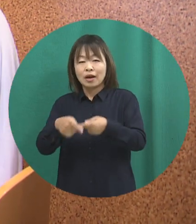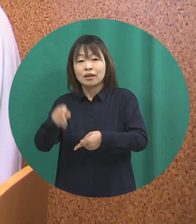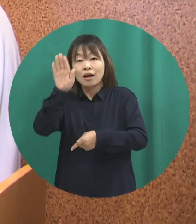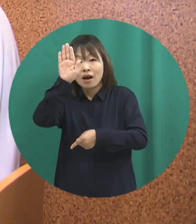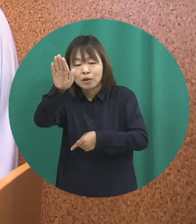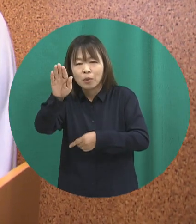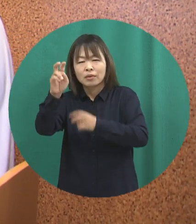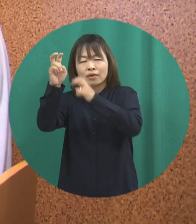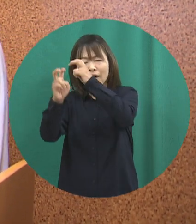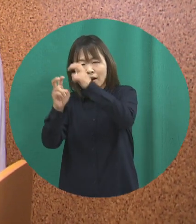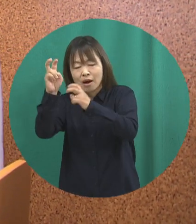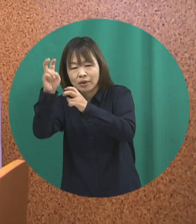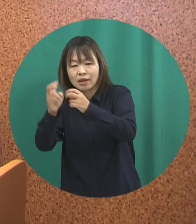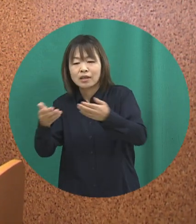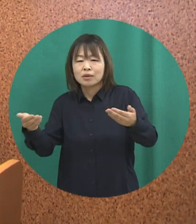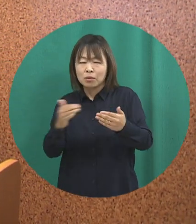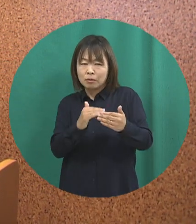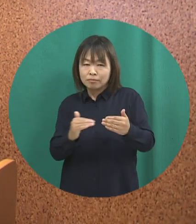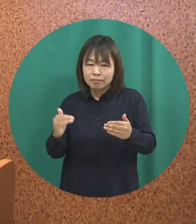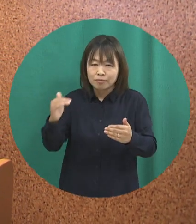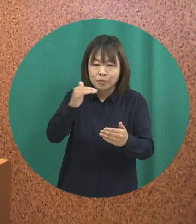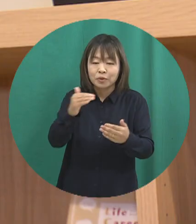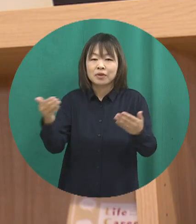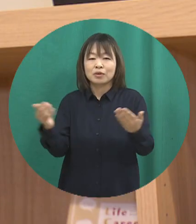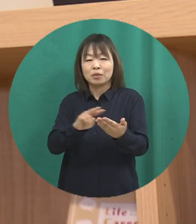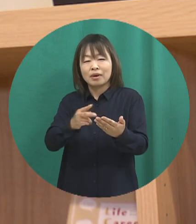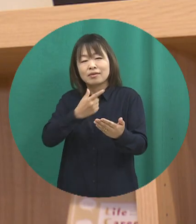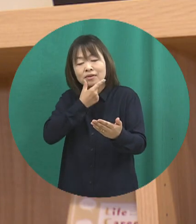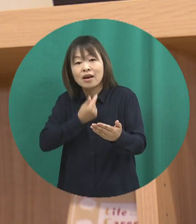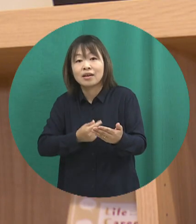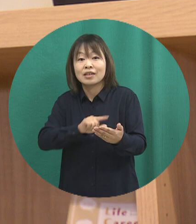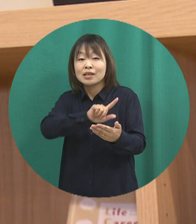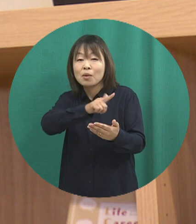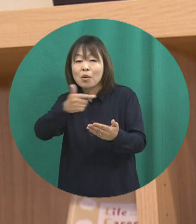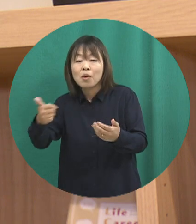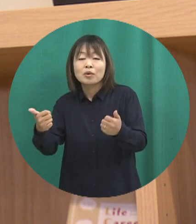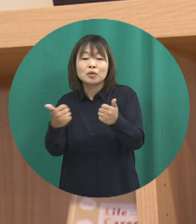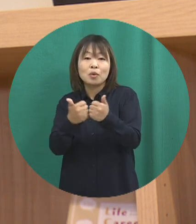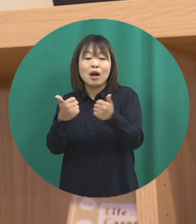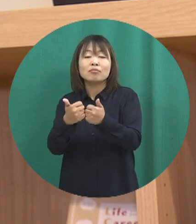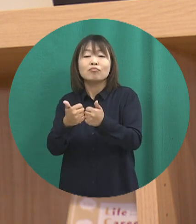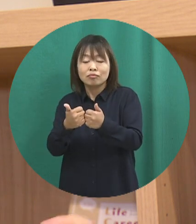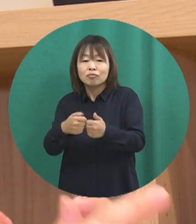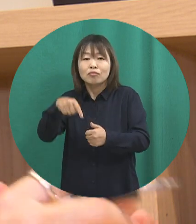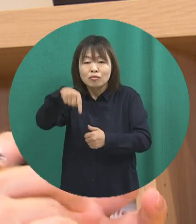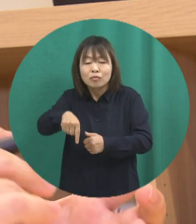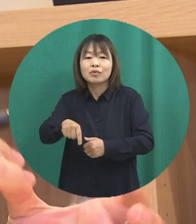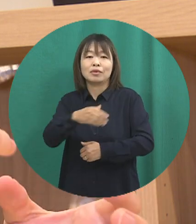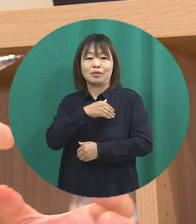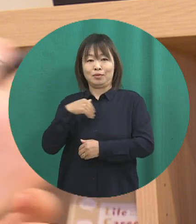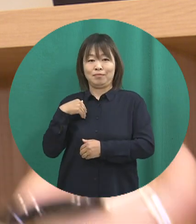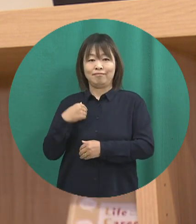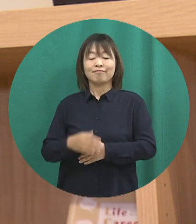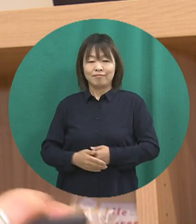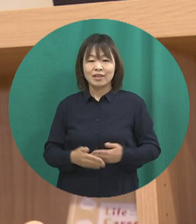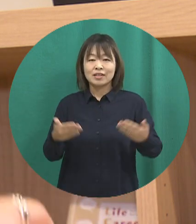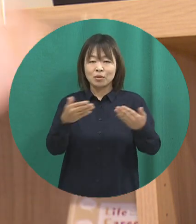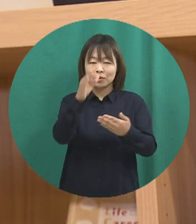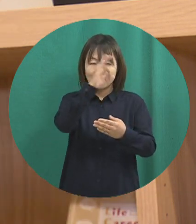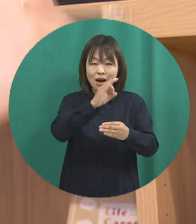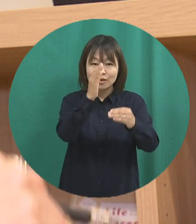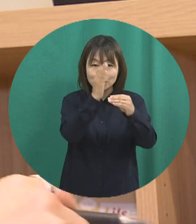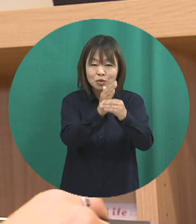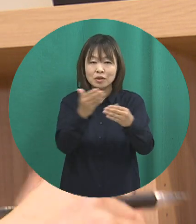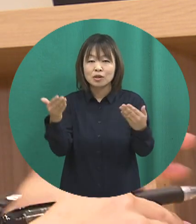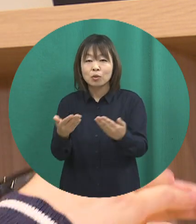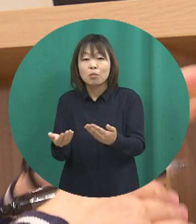から悩みやキャリアアップ、それに転職など仕事に就いた後も様々なご相談に乗っています。就職活動中の